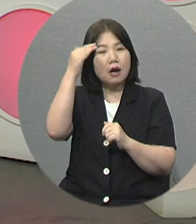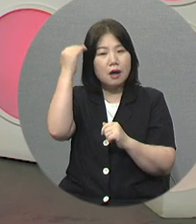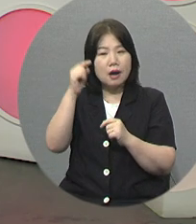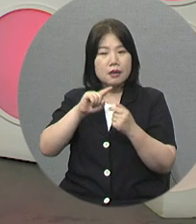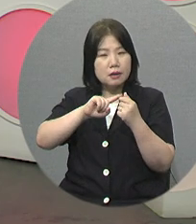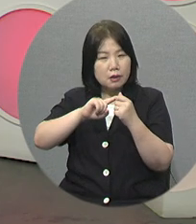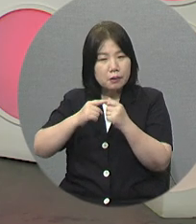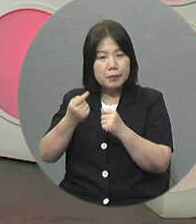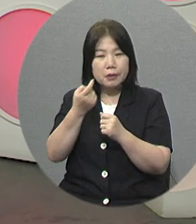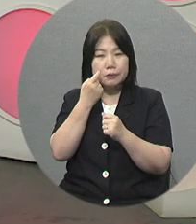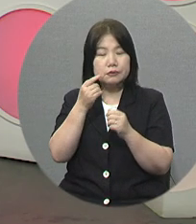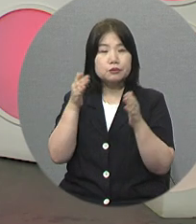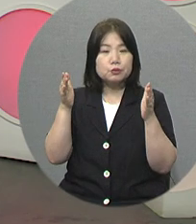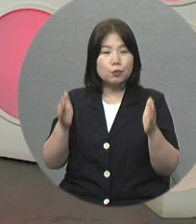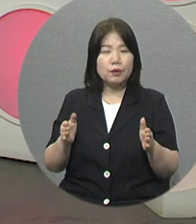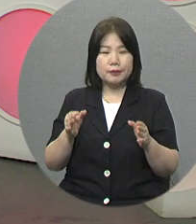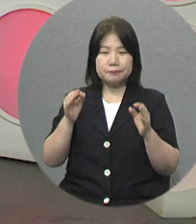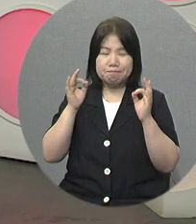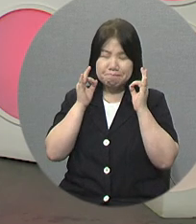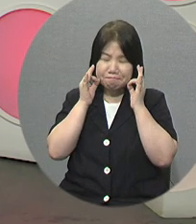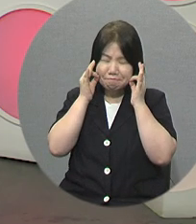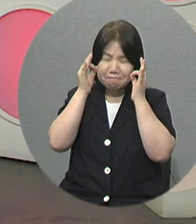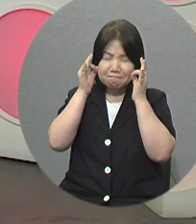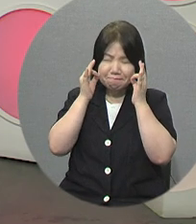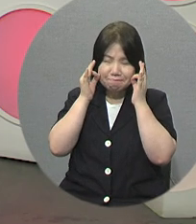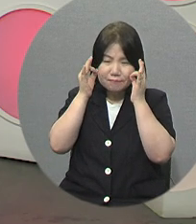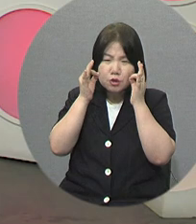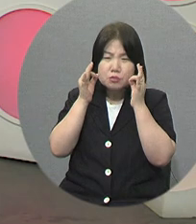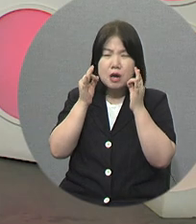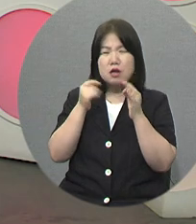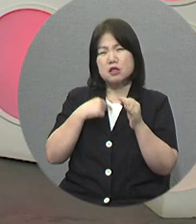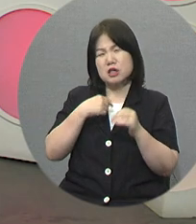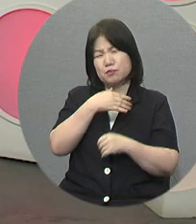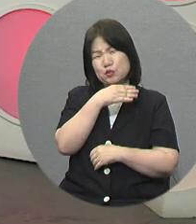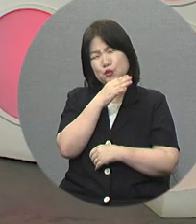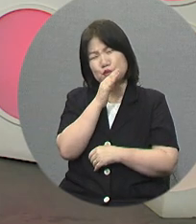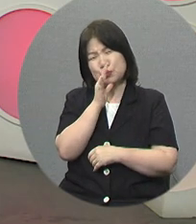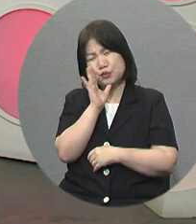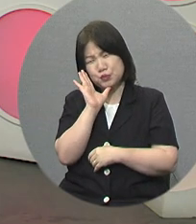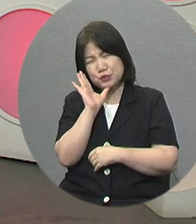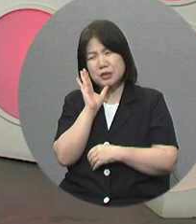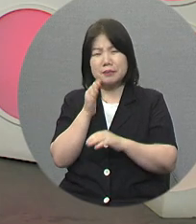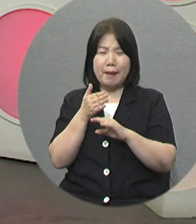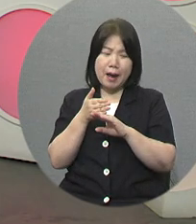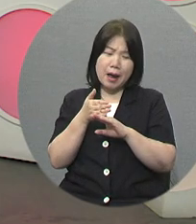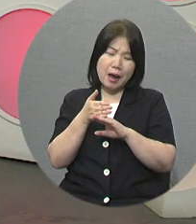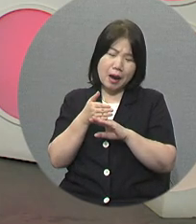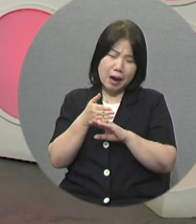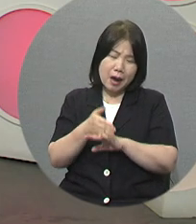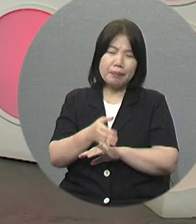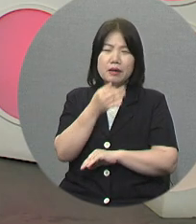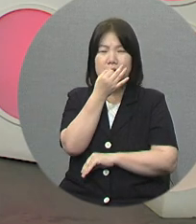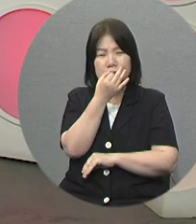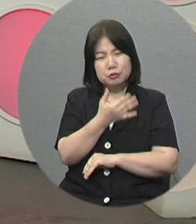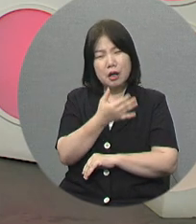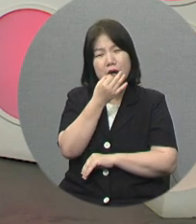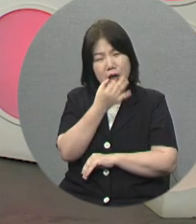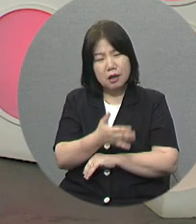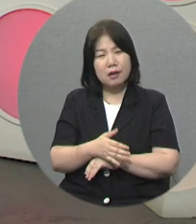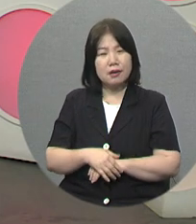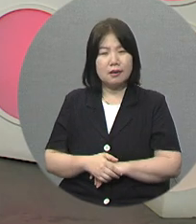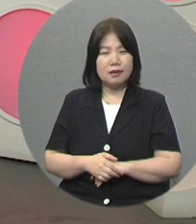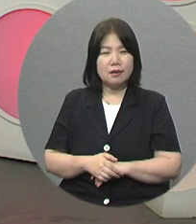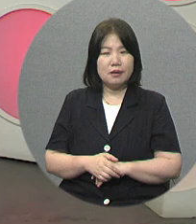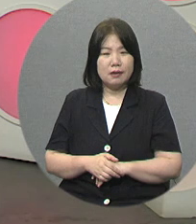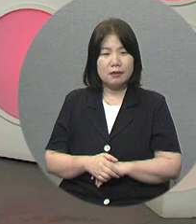동안 최선을 다했지만 늦은 나이에 공부를 하려니 힘이 들었습니다.